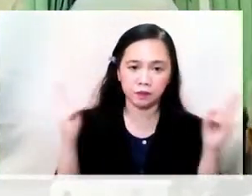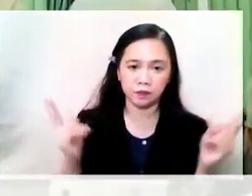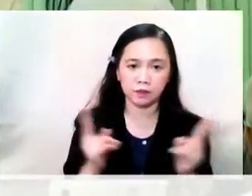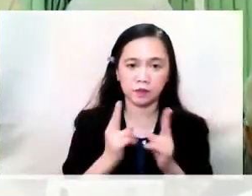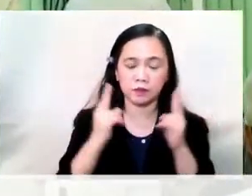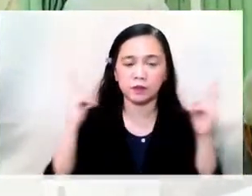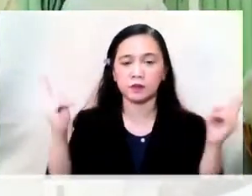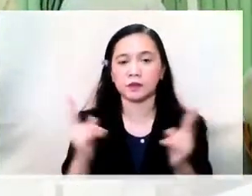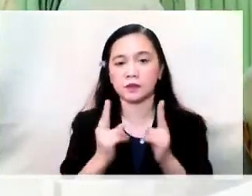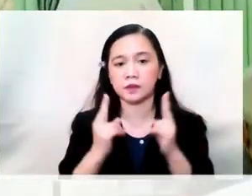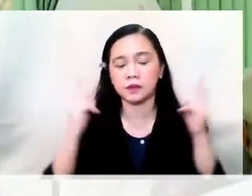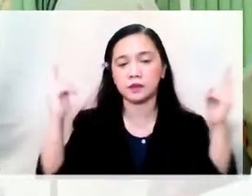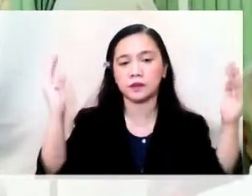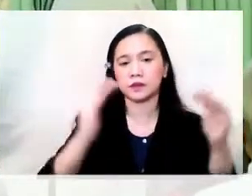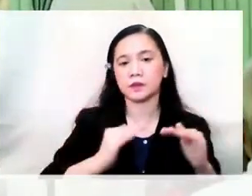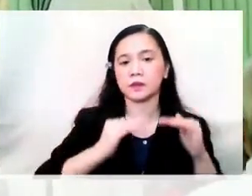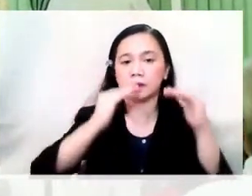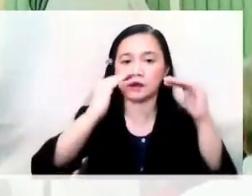Osanna sa